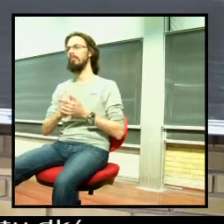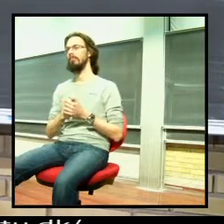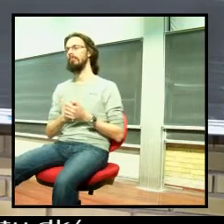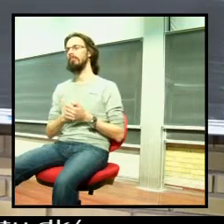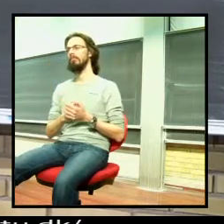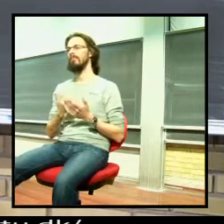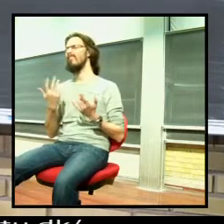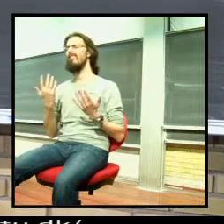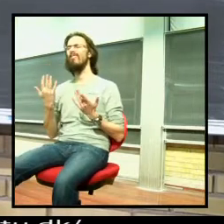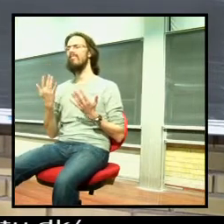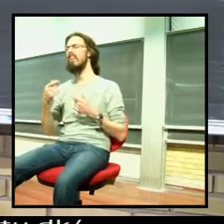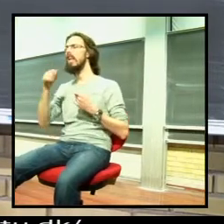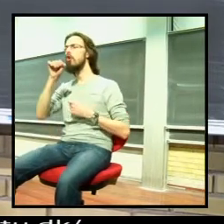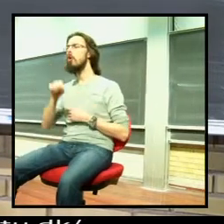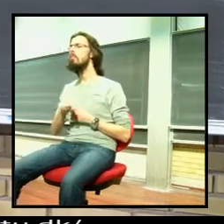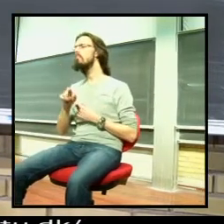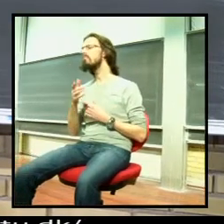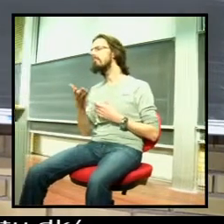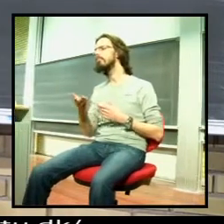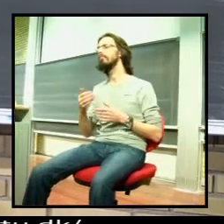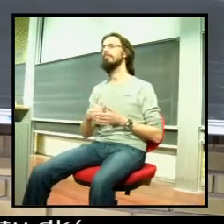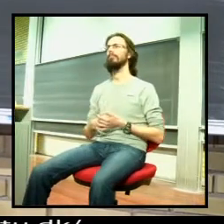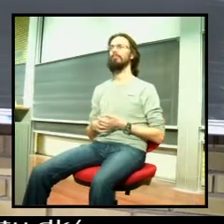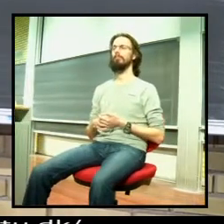kigge på, hvad det egentlig handler om det her.